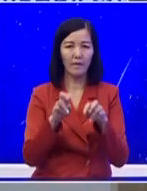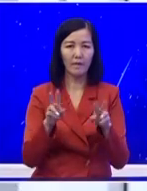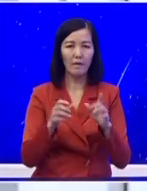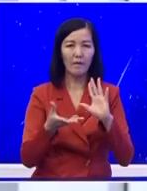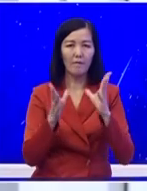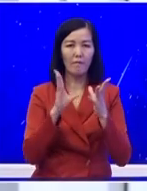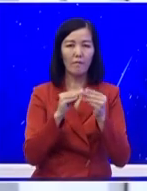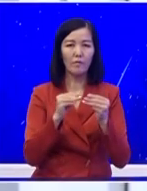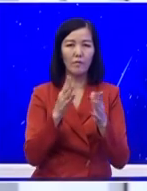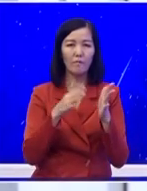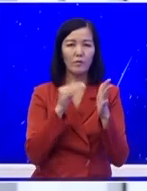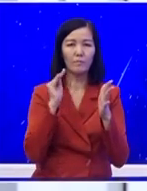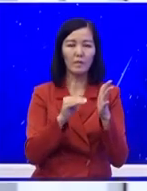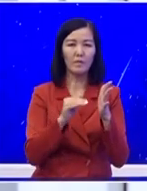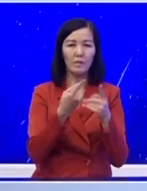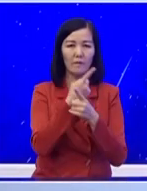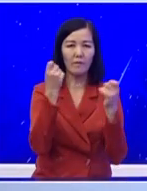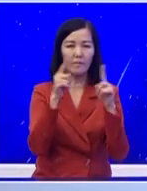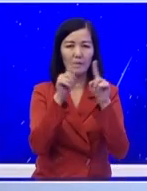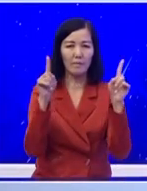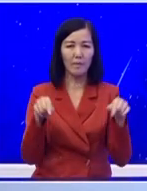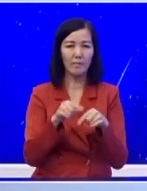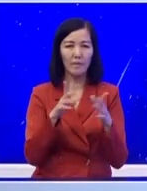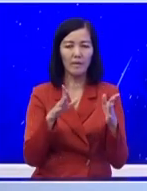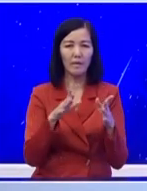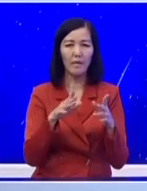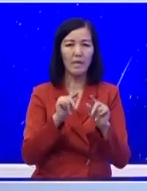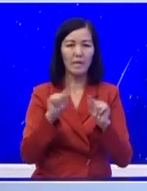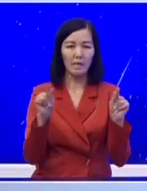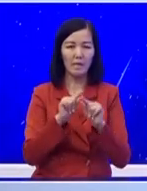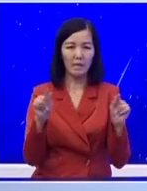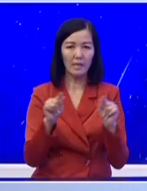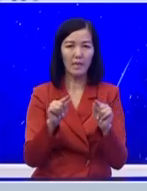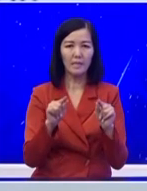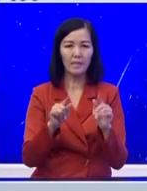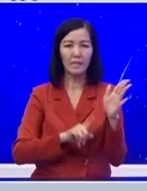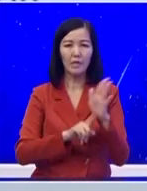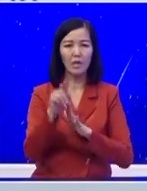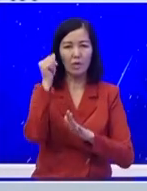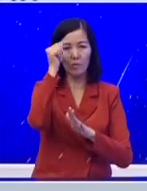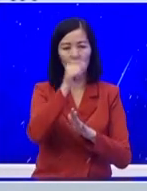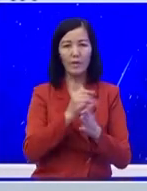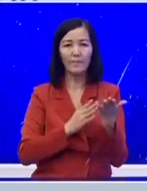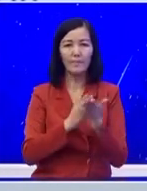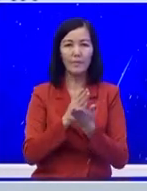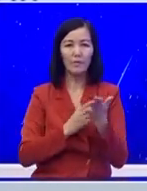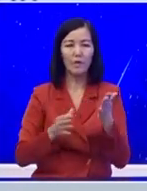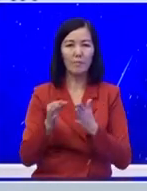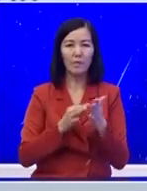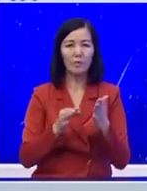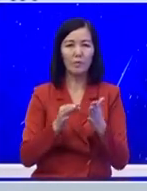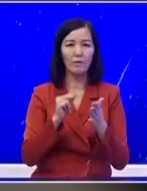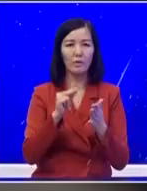ходе них роздано порядка 8 тысяч информационных памяток, буклетов и листовок. Стоит отметить, что с начала года сотрудниками